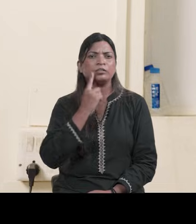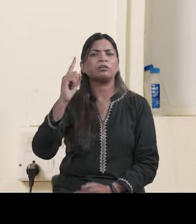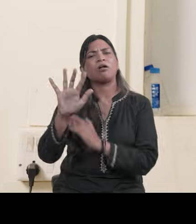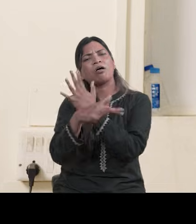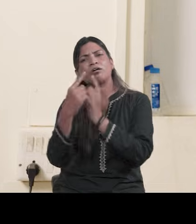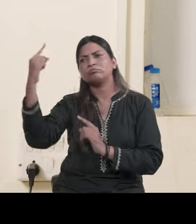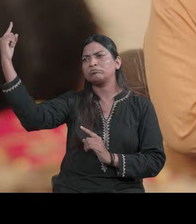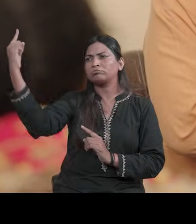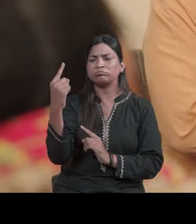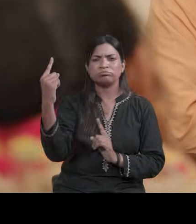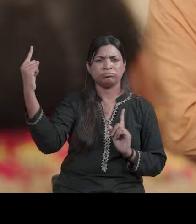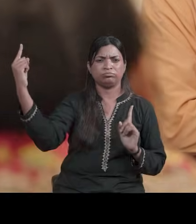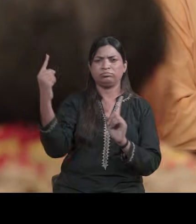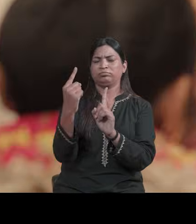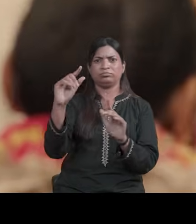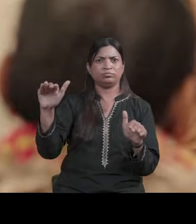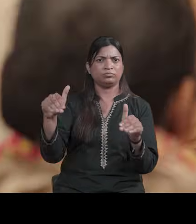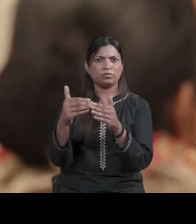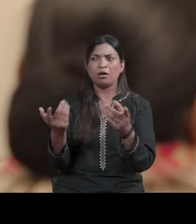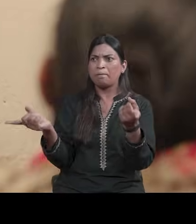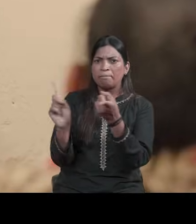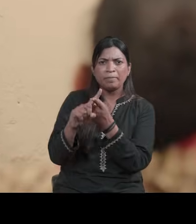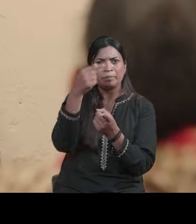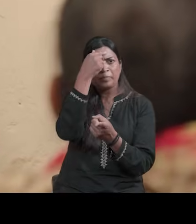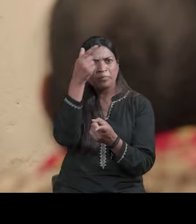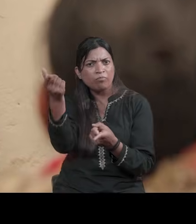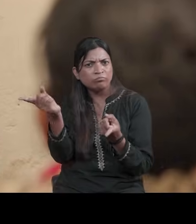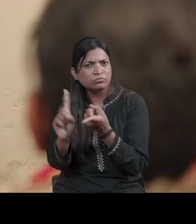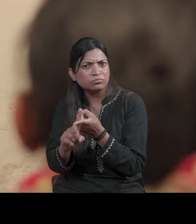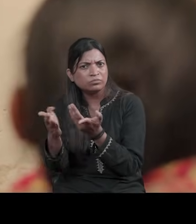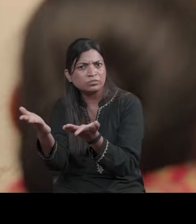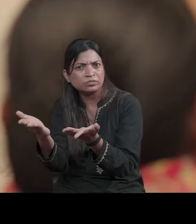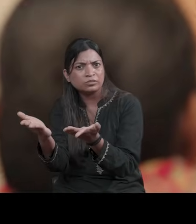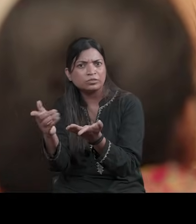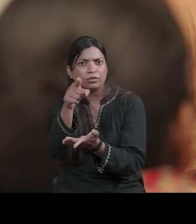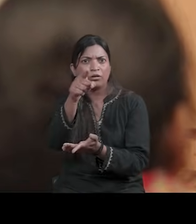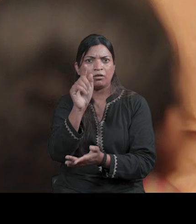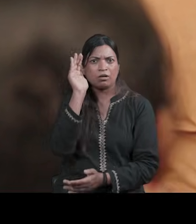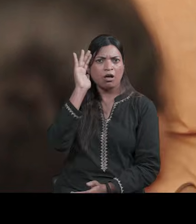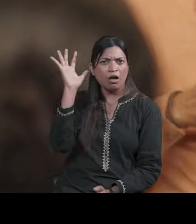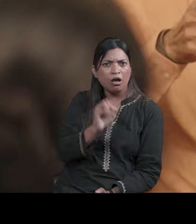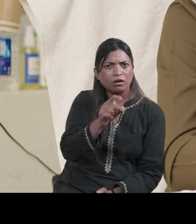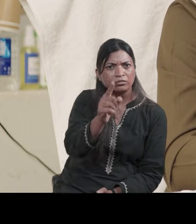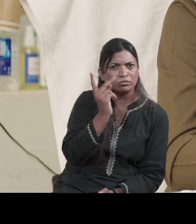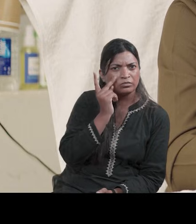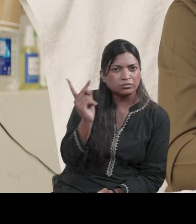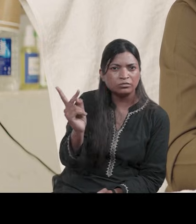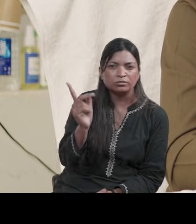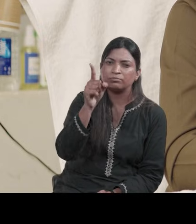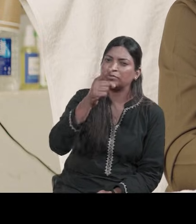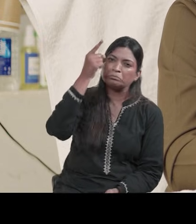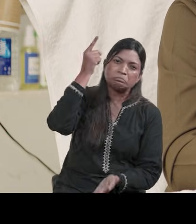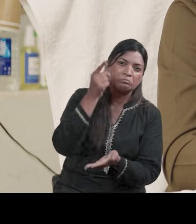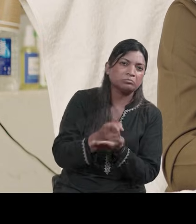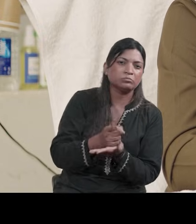आपको मिलता है और कहीं पे आपको दिखाई देता है या कुछ उसके साथ गलत हुआ आपको कभी सूचना में आ जाता है, तो